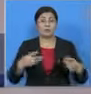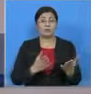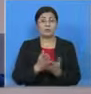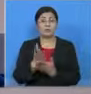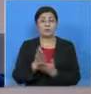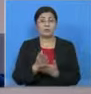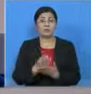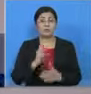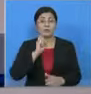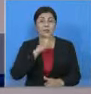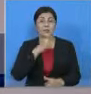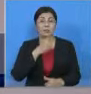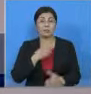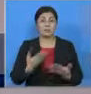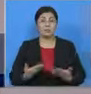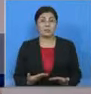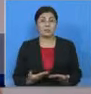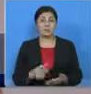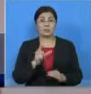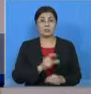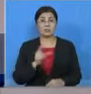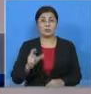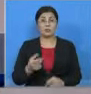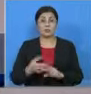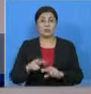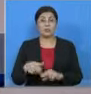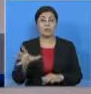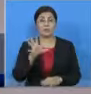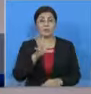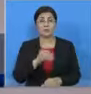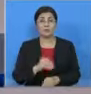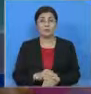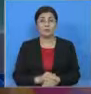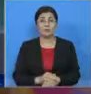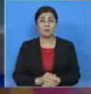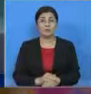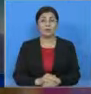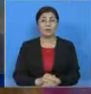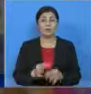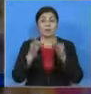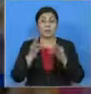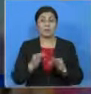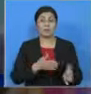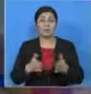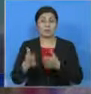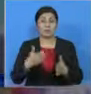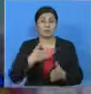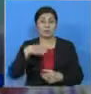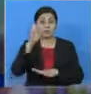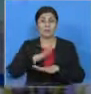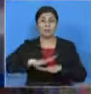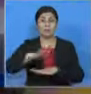направления экономики, социальной жизни людей, это все совершенно верный вектор жизни нашей страны.